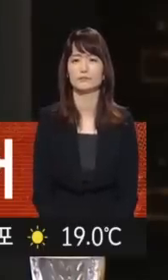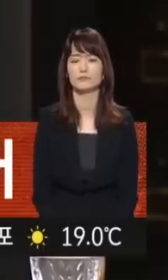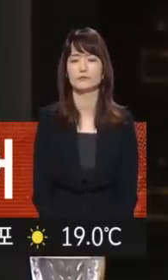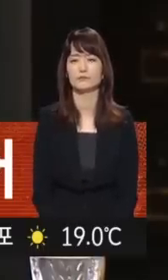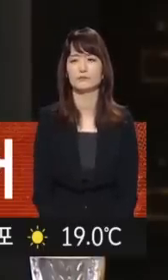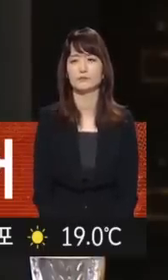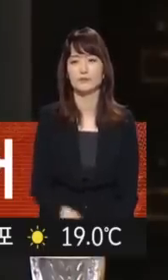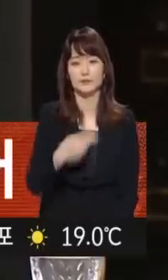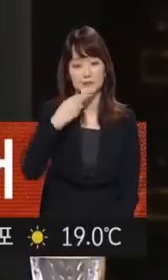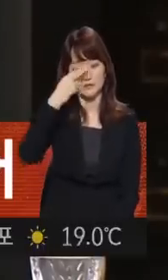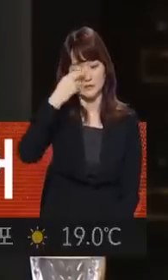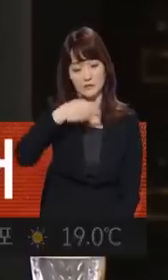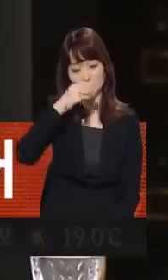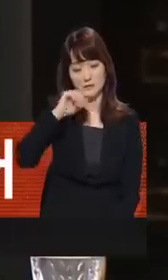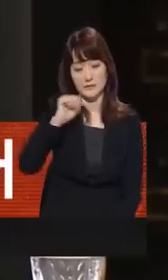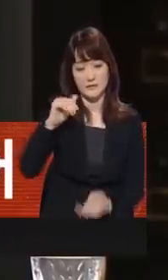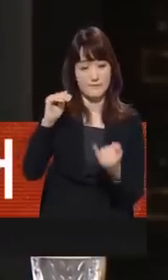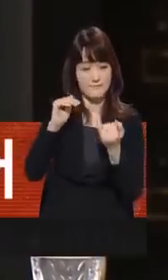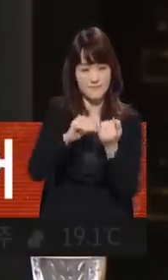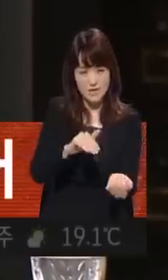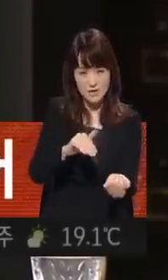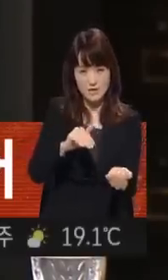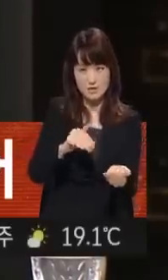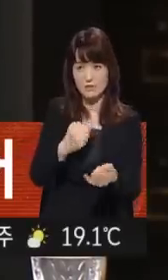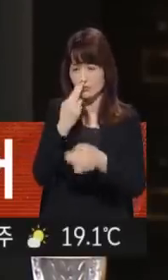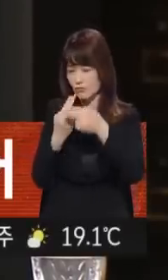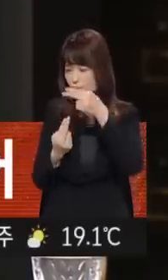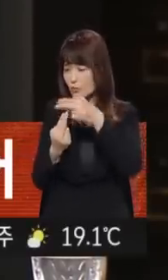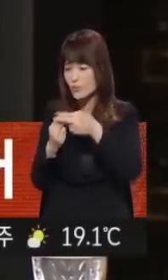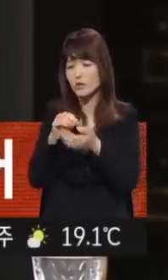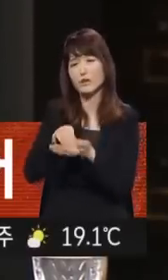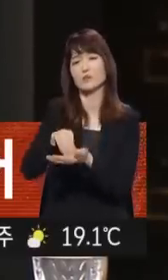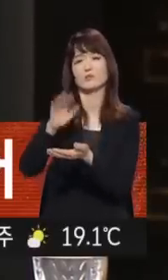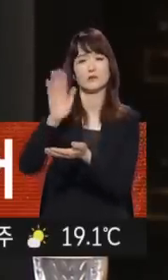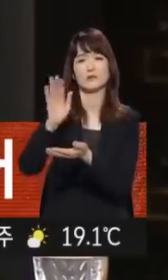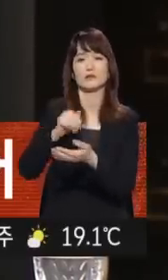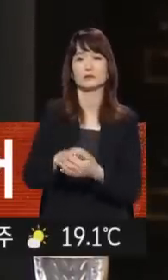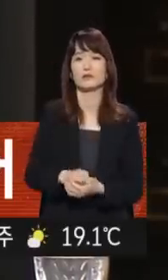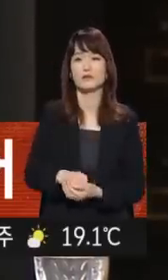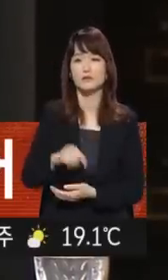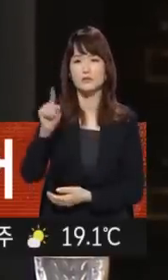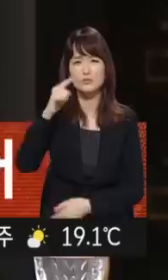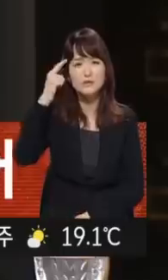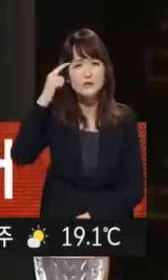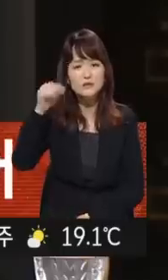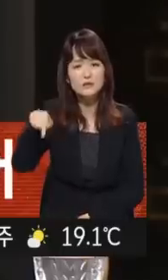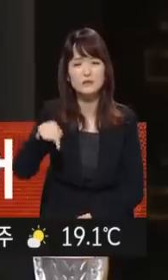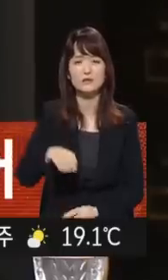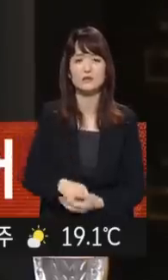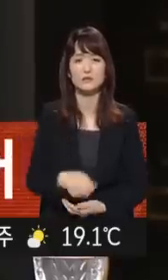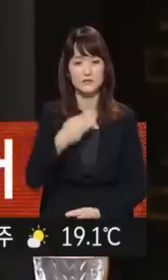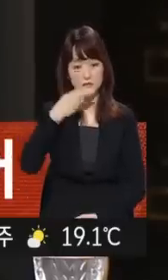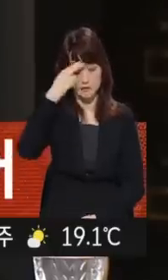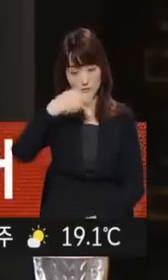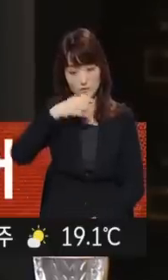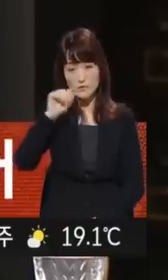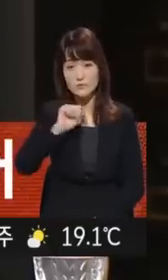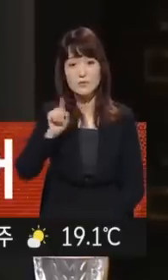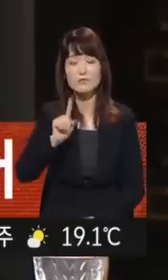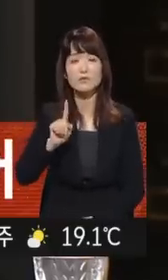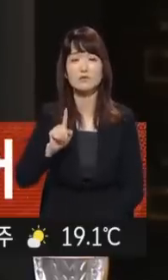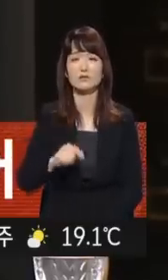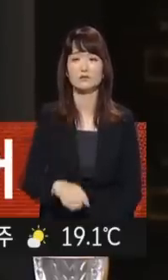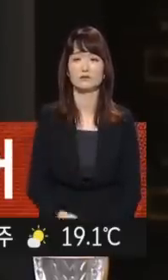들으신 대로 음주운전도 모자라서 무보험이었어요 무보험 세상에 도대체 무슨 정신으로 더군다나 음주